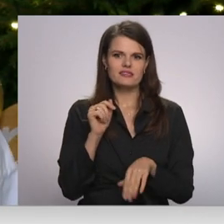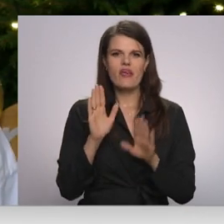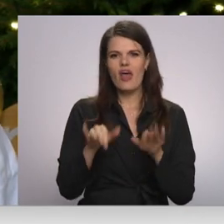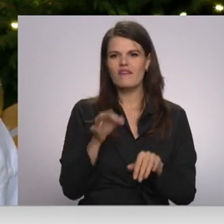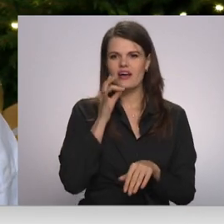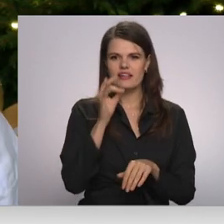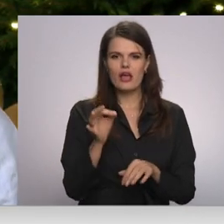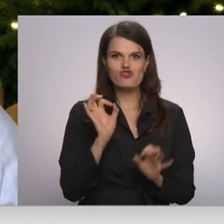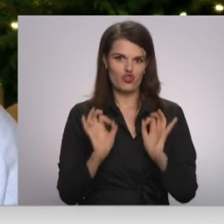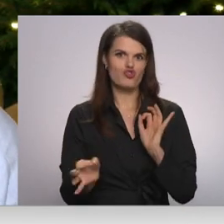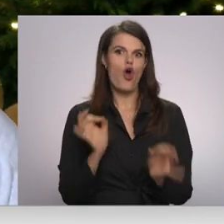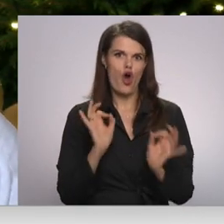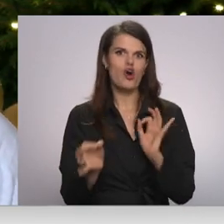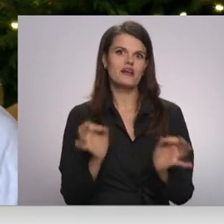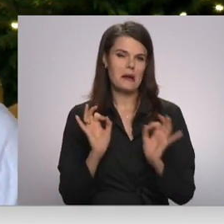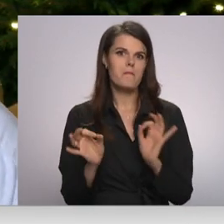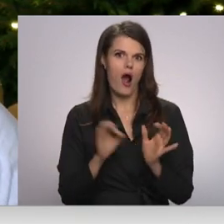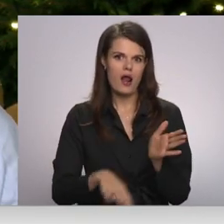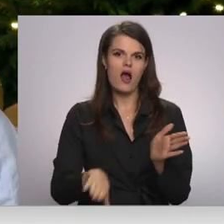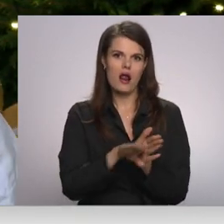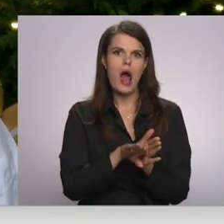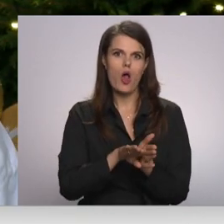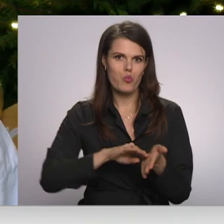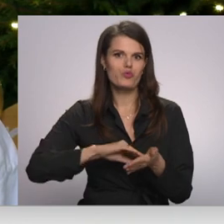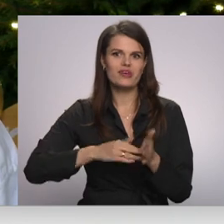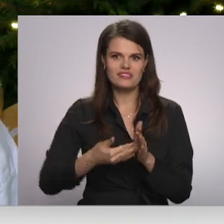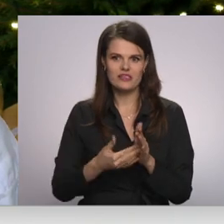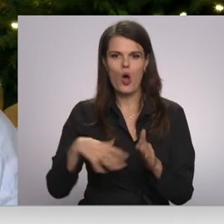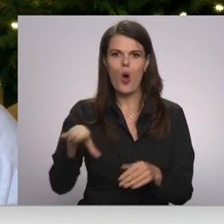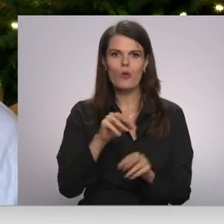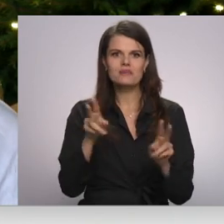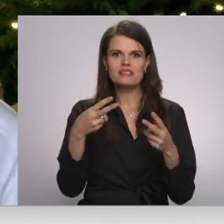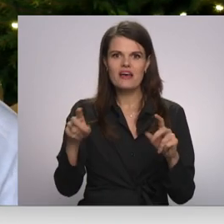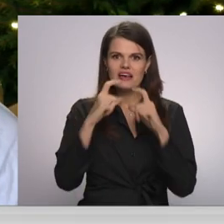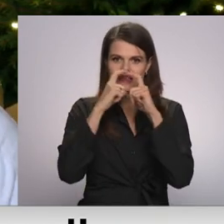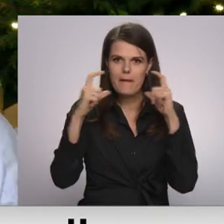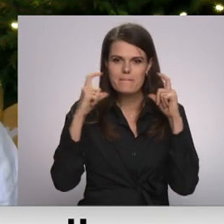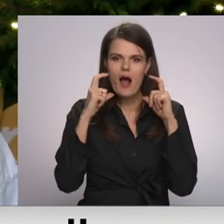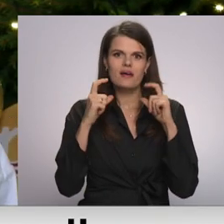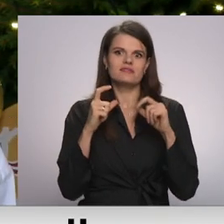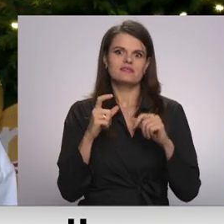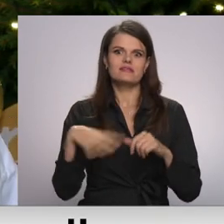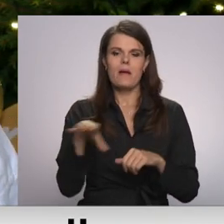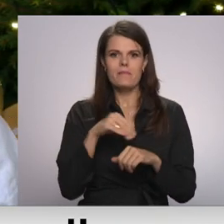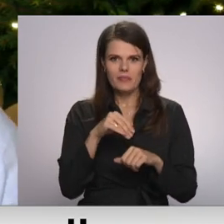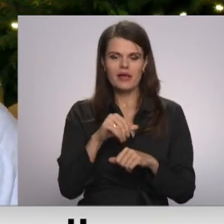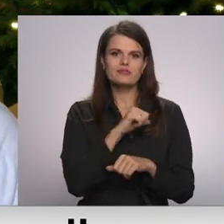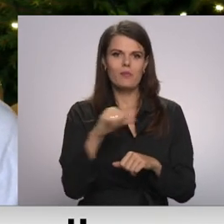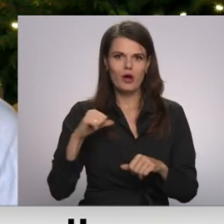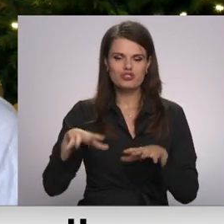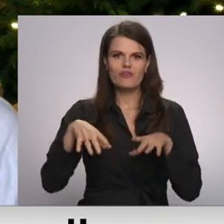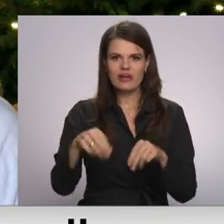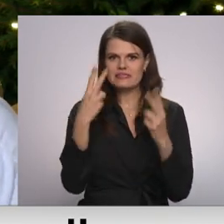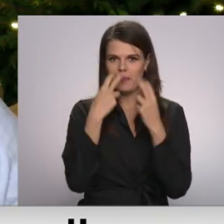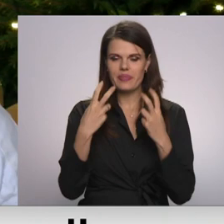var izteikties, normālā klātbūtnes situācijā. Mums nevajadzēja arī maskas vilkt, mēs veicām paši